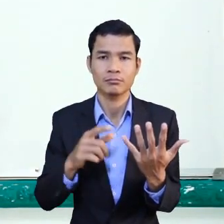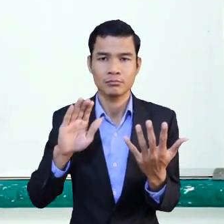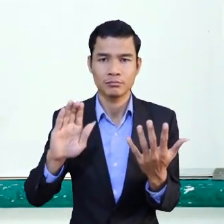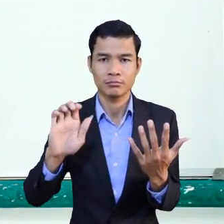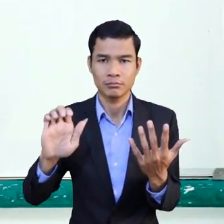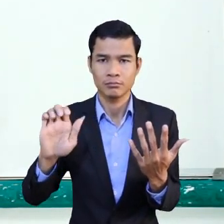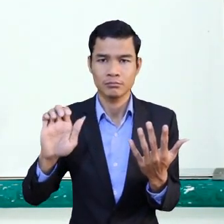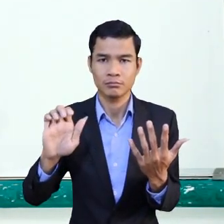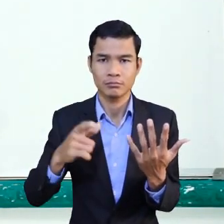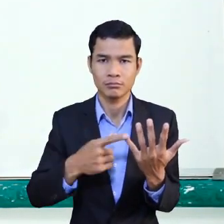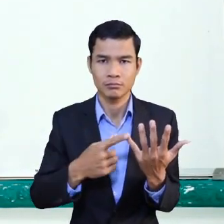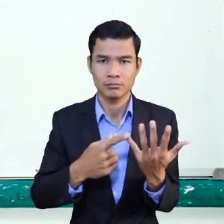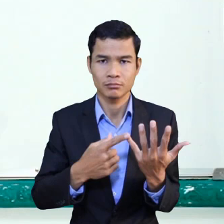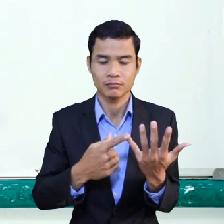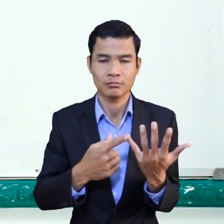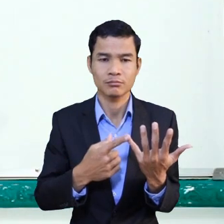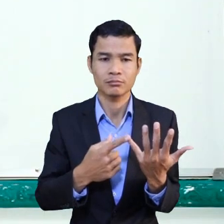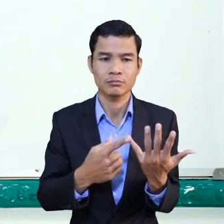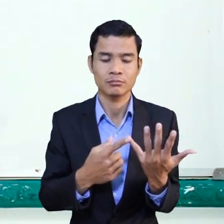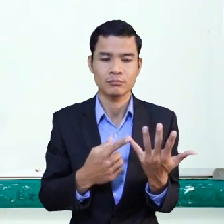ចេ